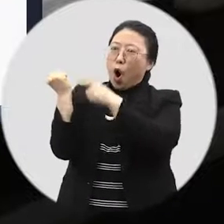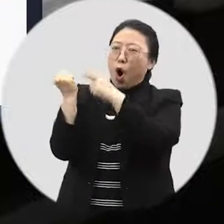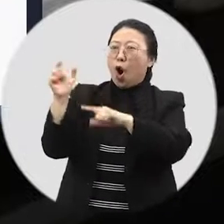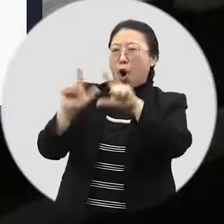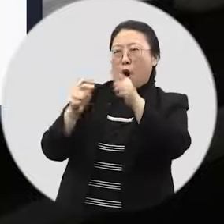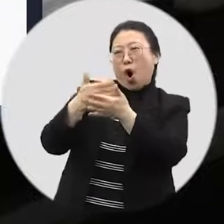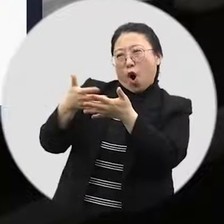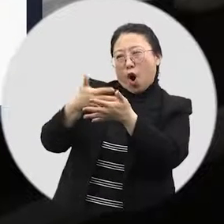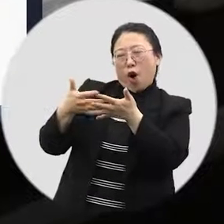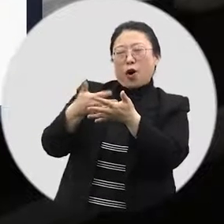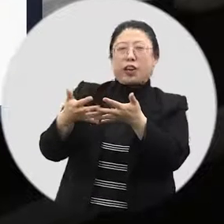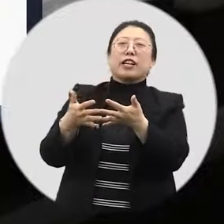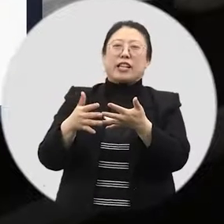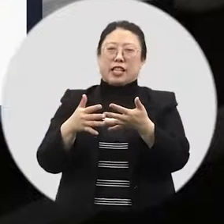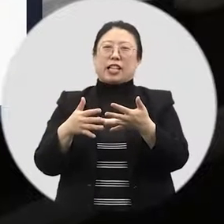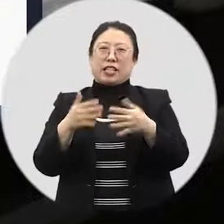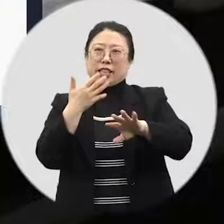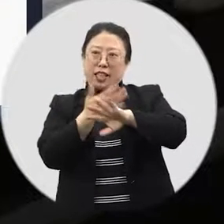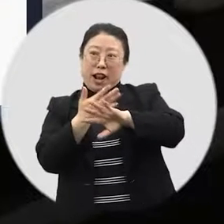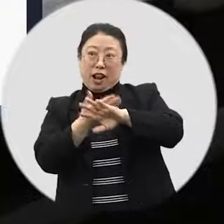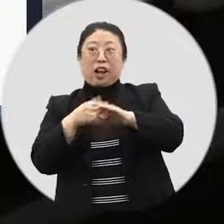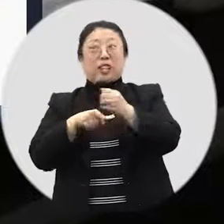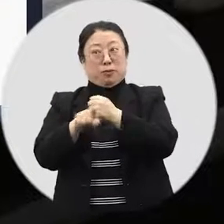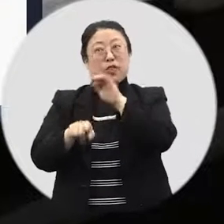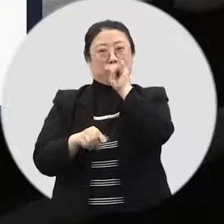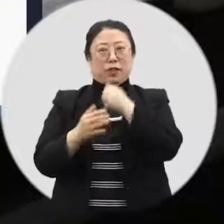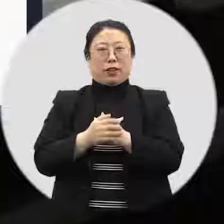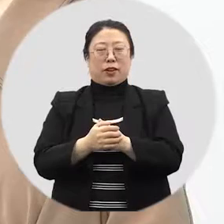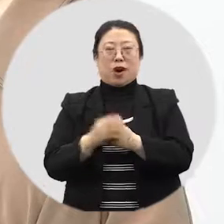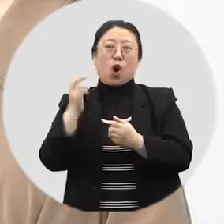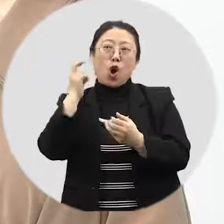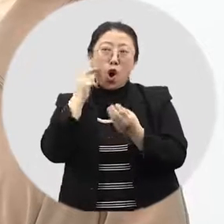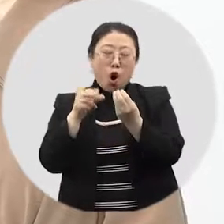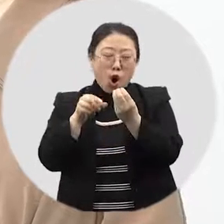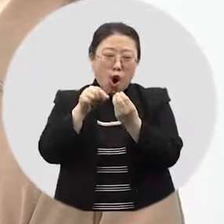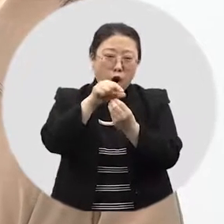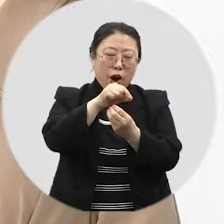무늬가 새겨져 있고 무늬마다 그 의미가 다르답니다